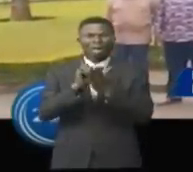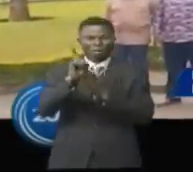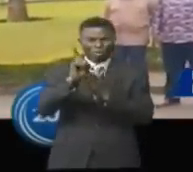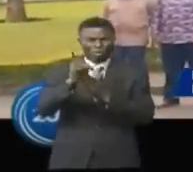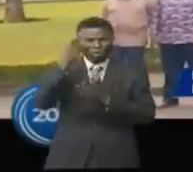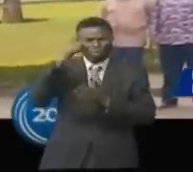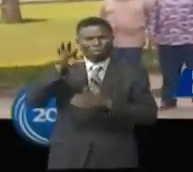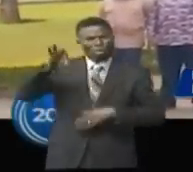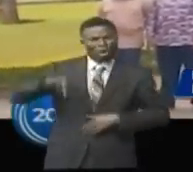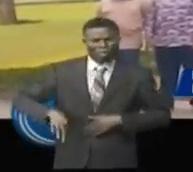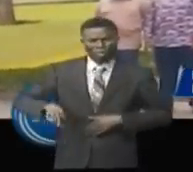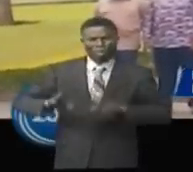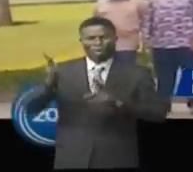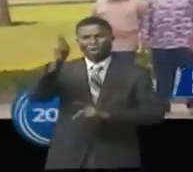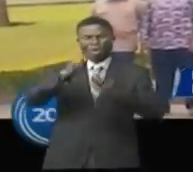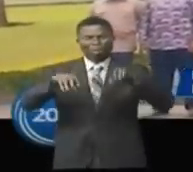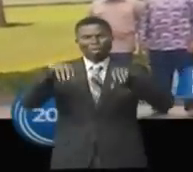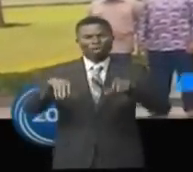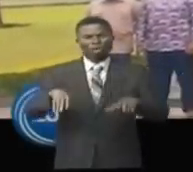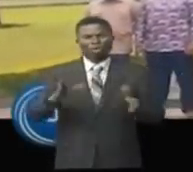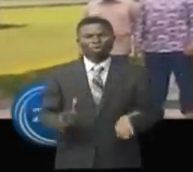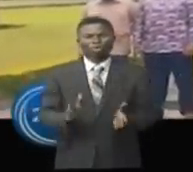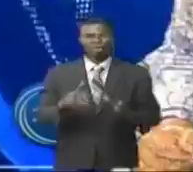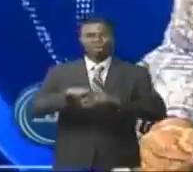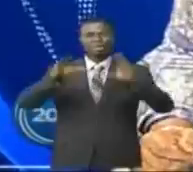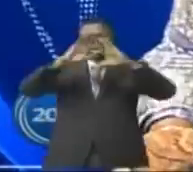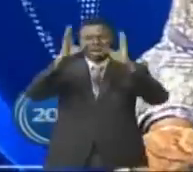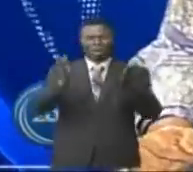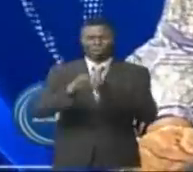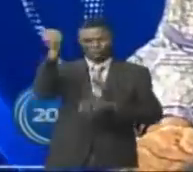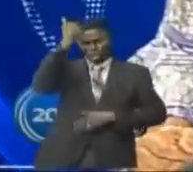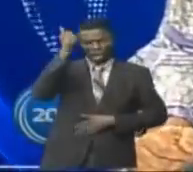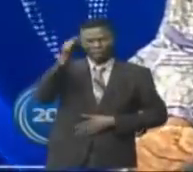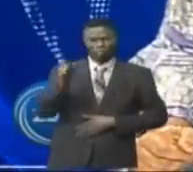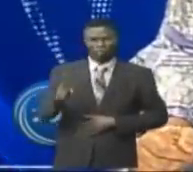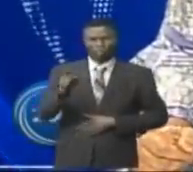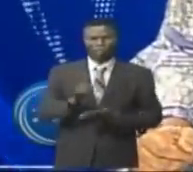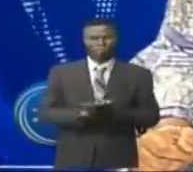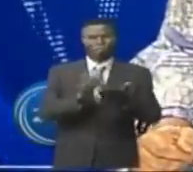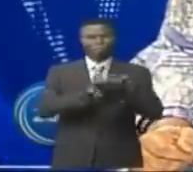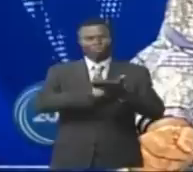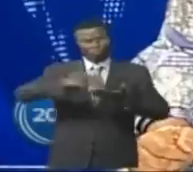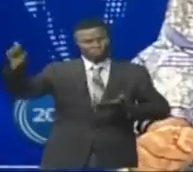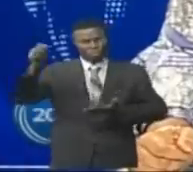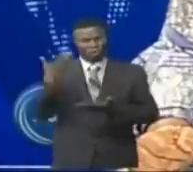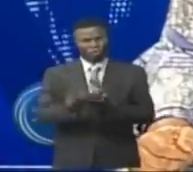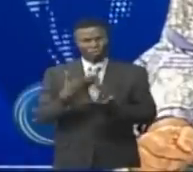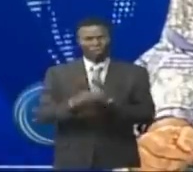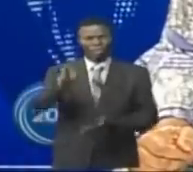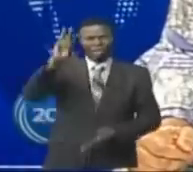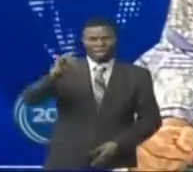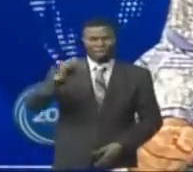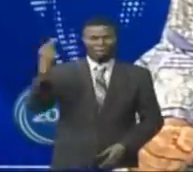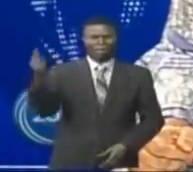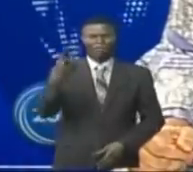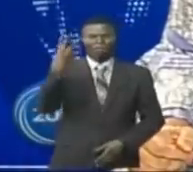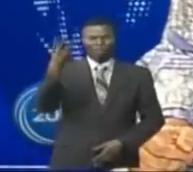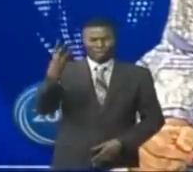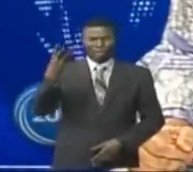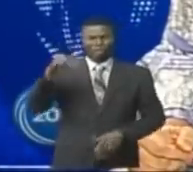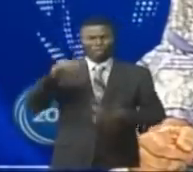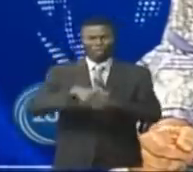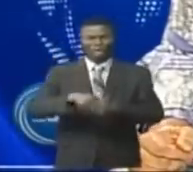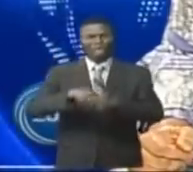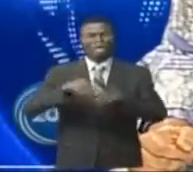pour le bien-être des peuples de la communauté. Retrait immédiat du M23 de la RDC,